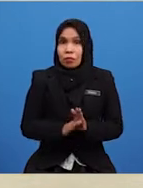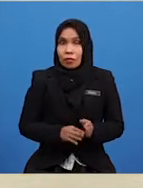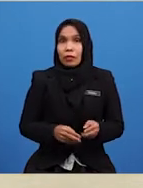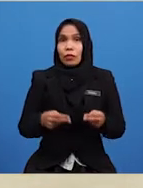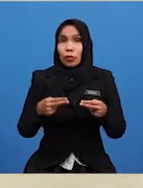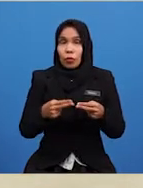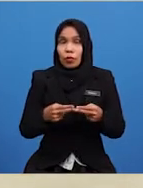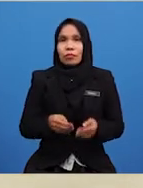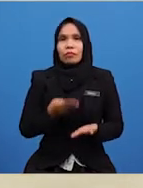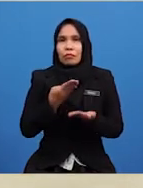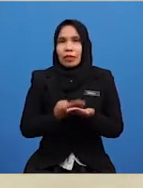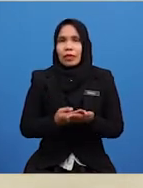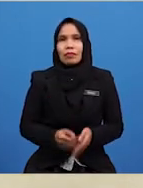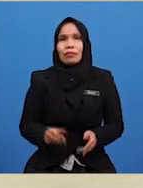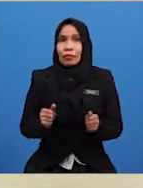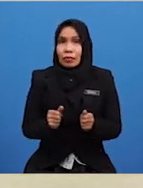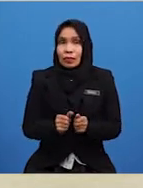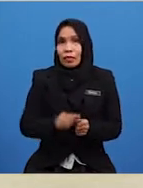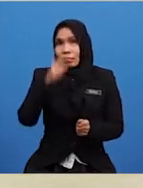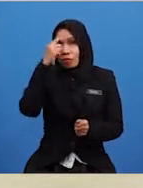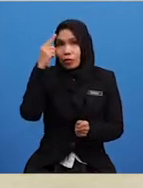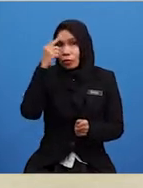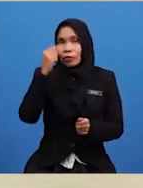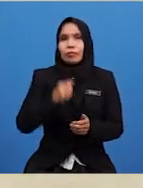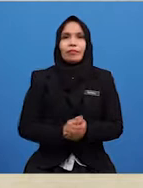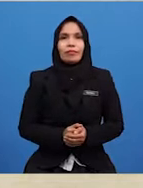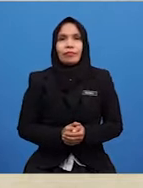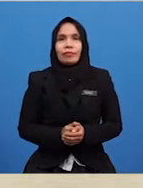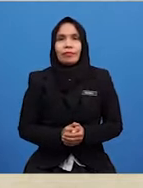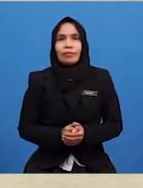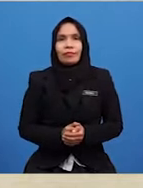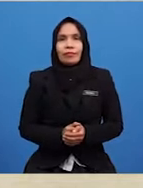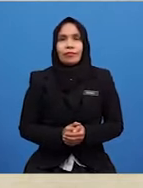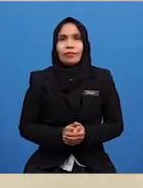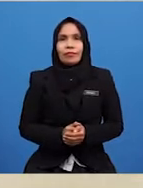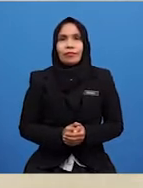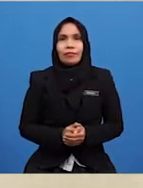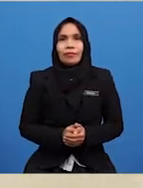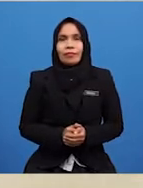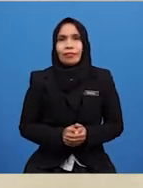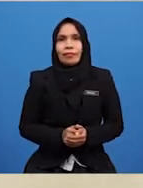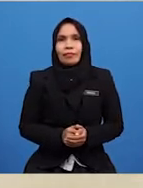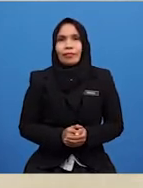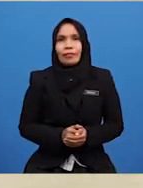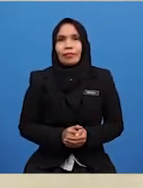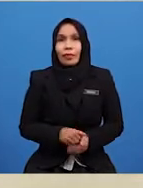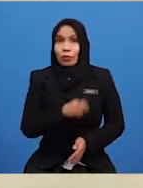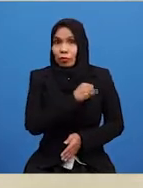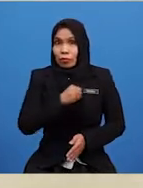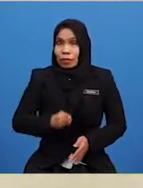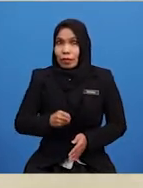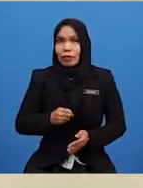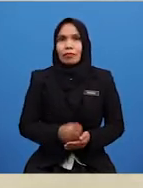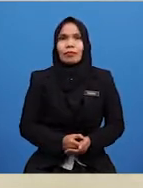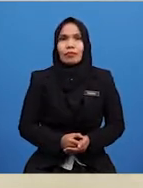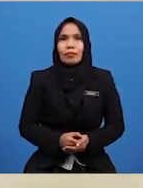Kerajaan Ryukyu. Sultan Mansur Shah berutus surat dengan kerajaan ini berkaitan tingkah laku